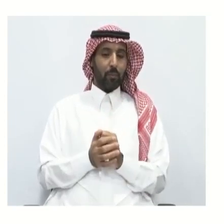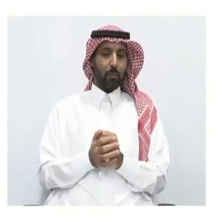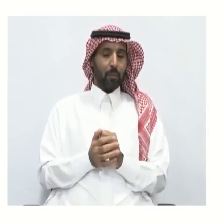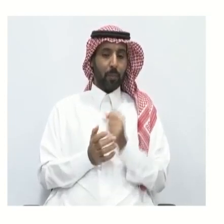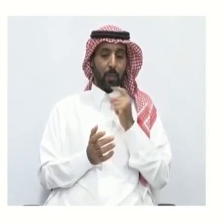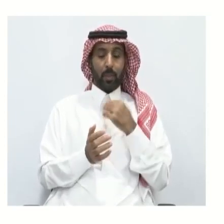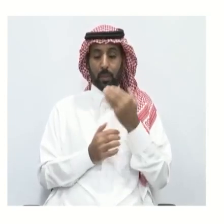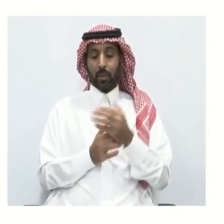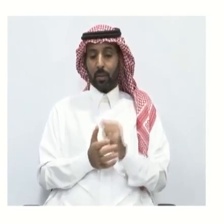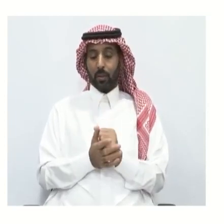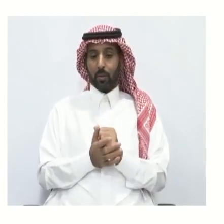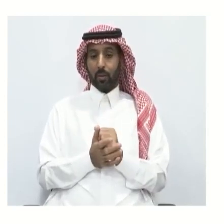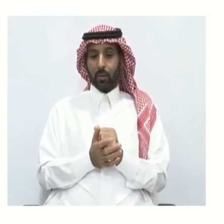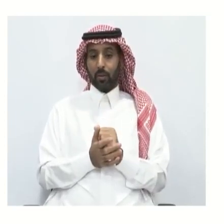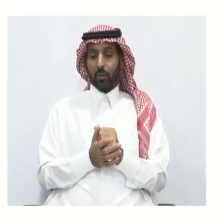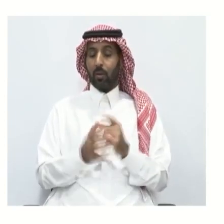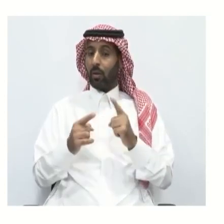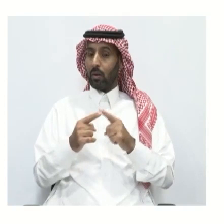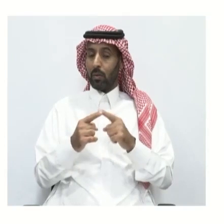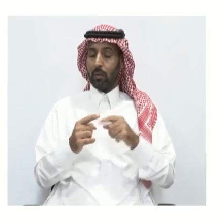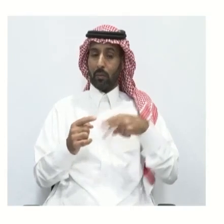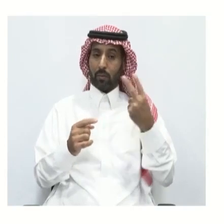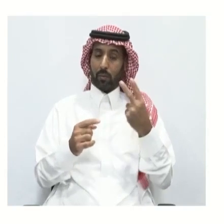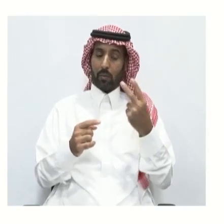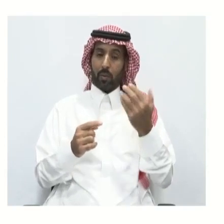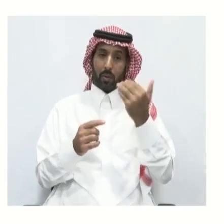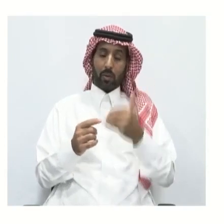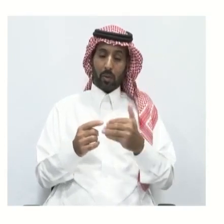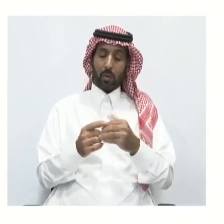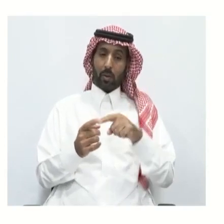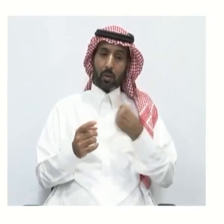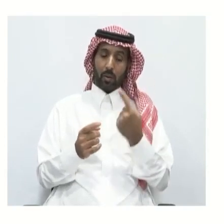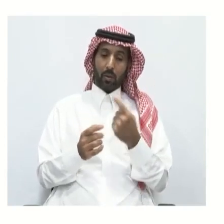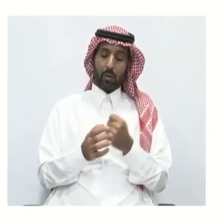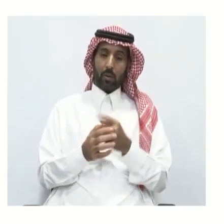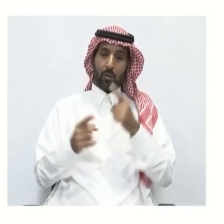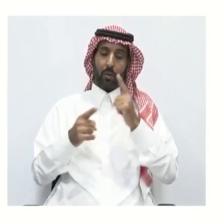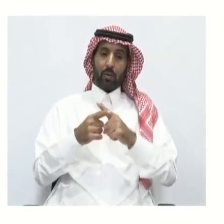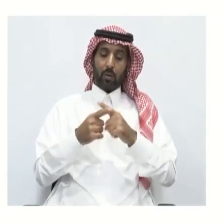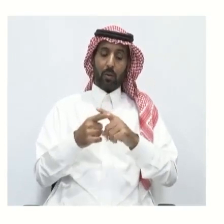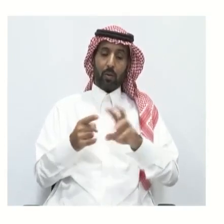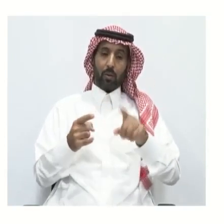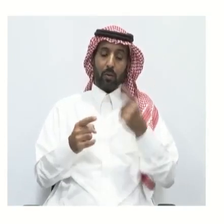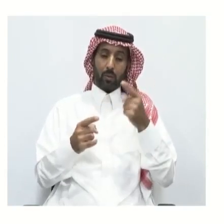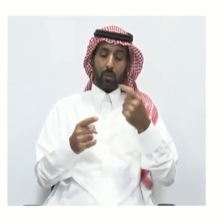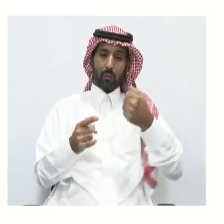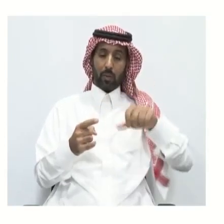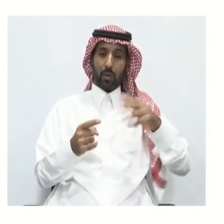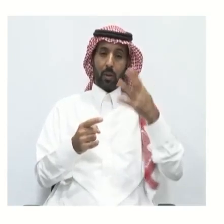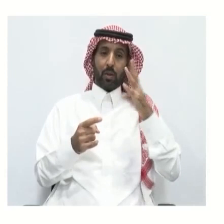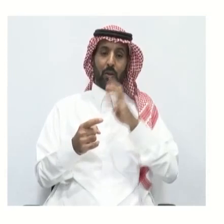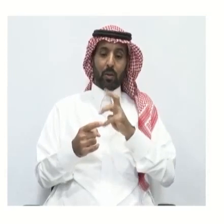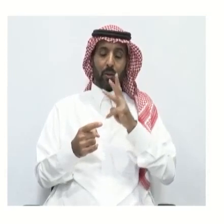من المعادله الفضه لدي هنا اثنان اذا اثنان على الواحد نضربها في 0.315